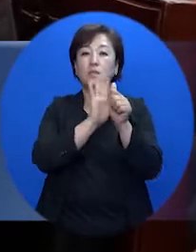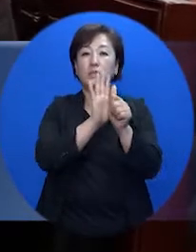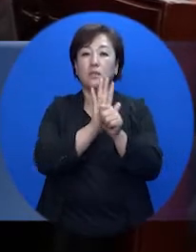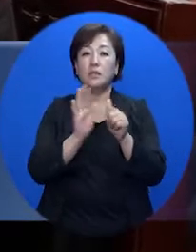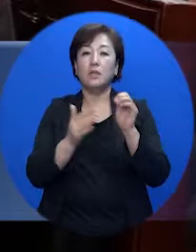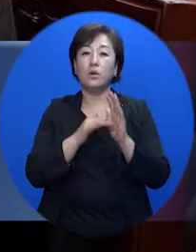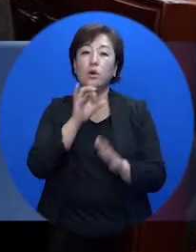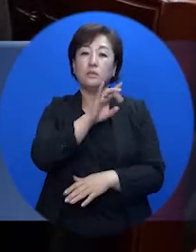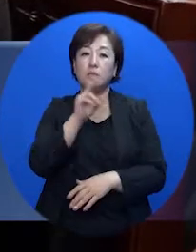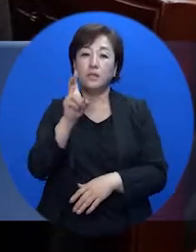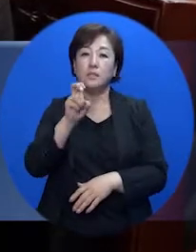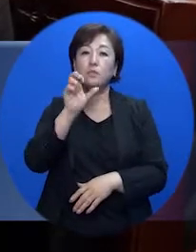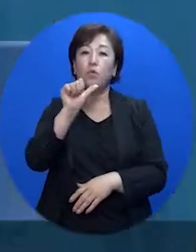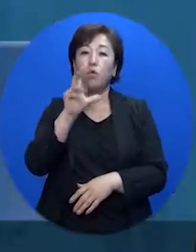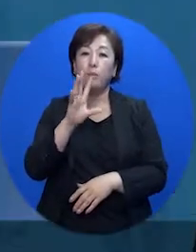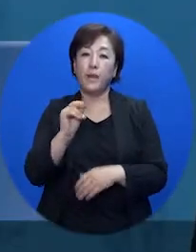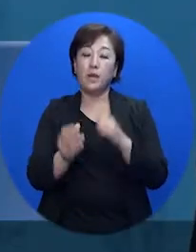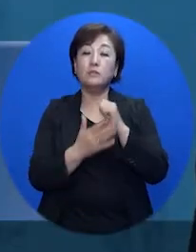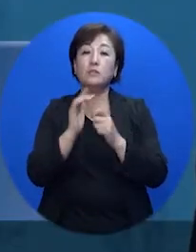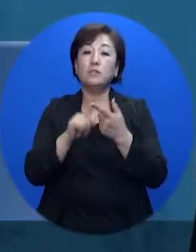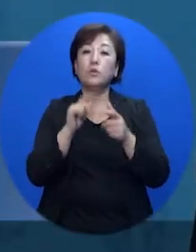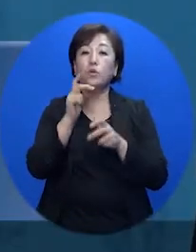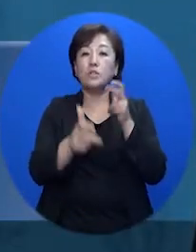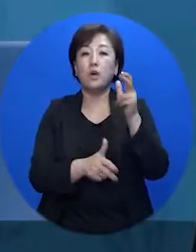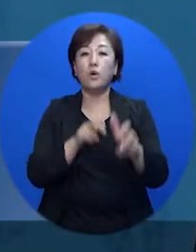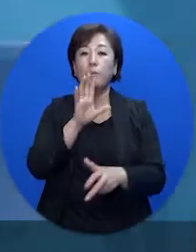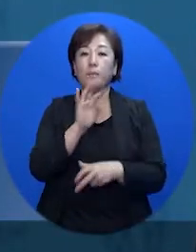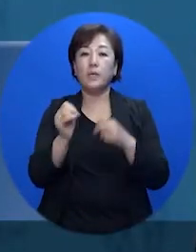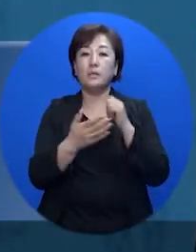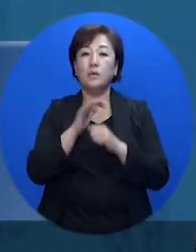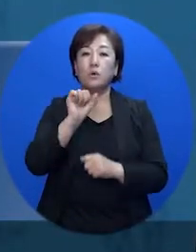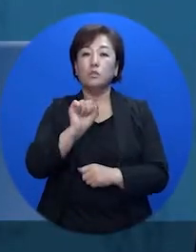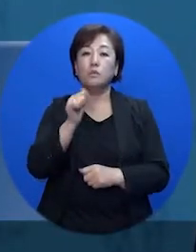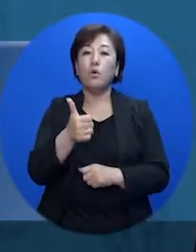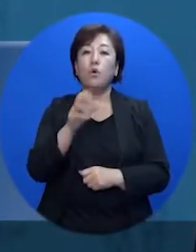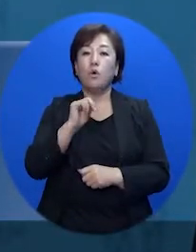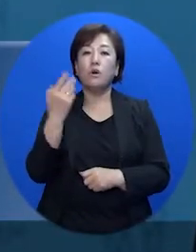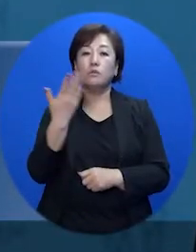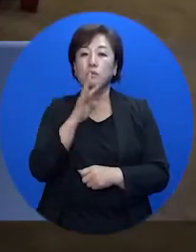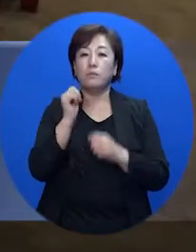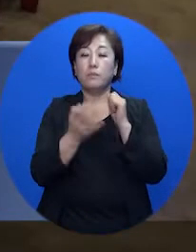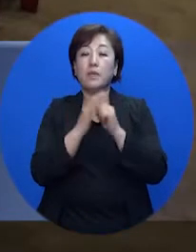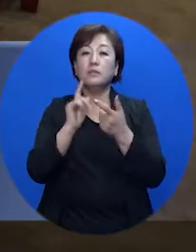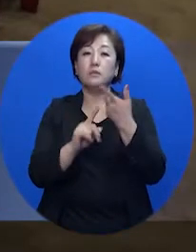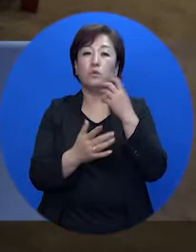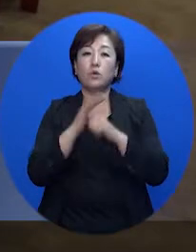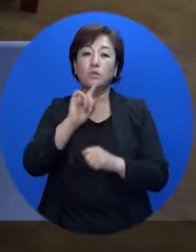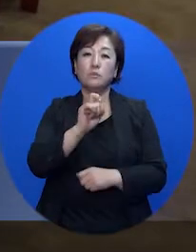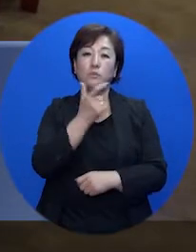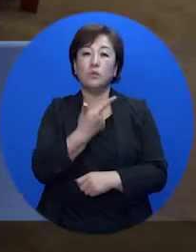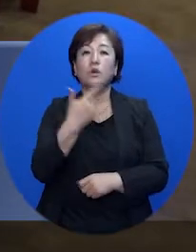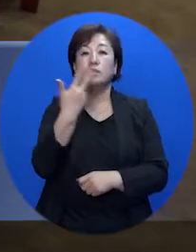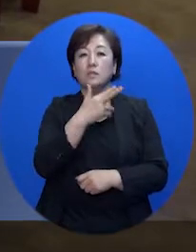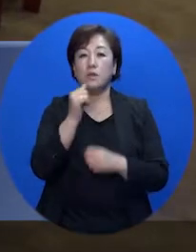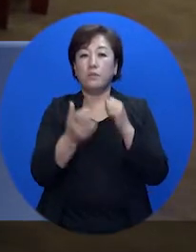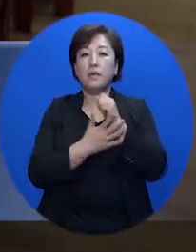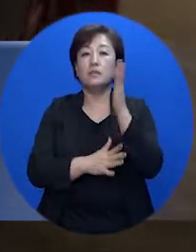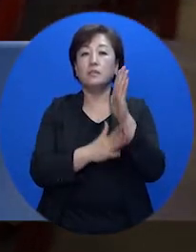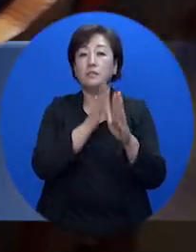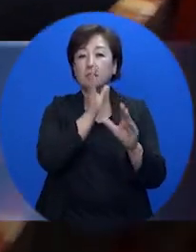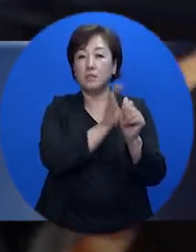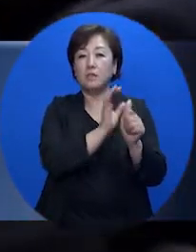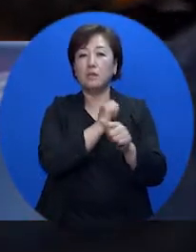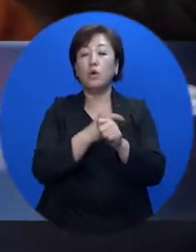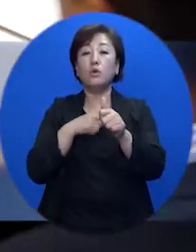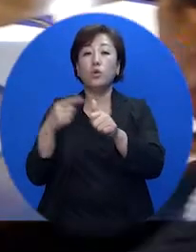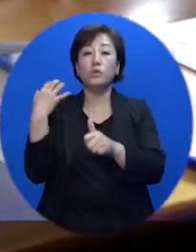25만 원입니다. 사업비는 총 55억 9,200만 원으로 울산시 16억 7,800만 원,